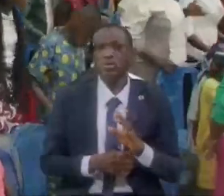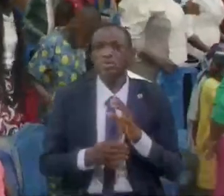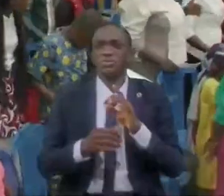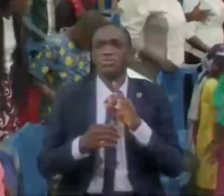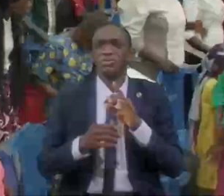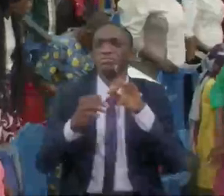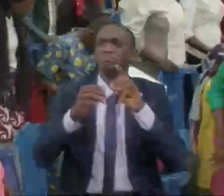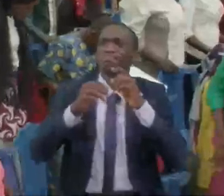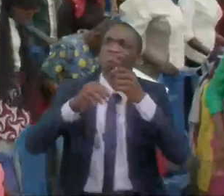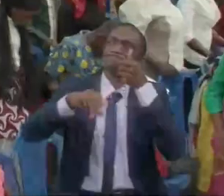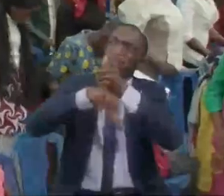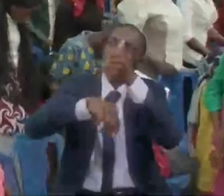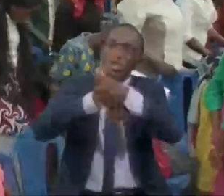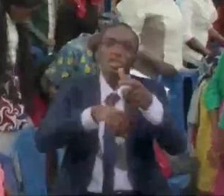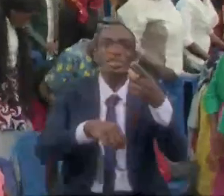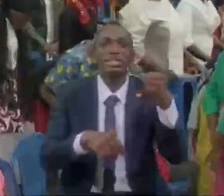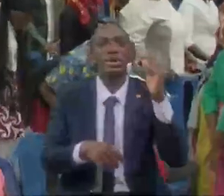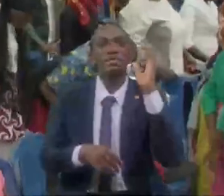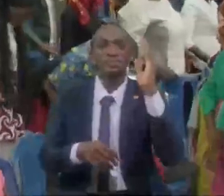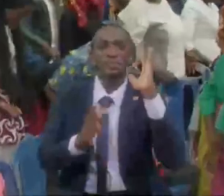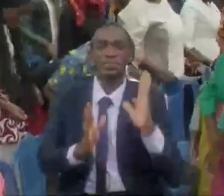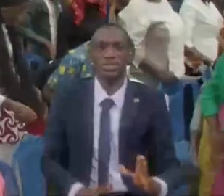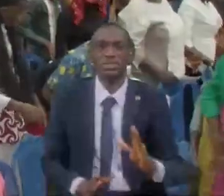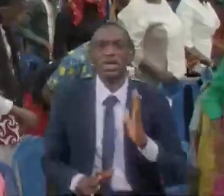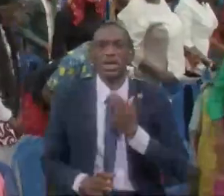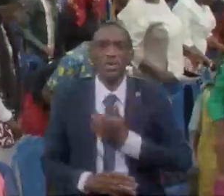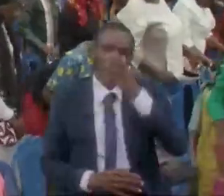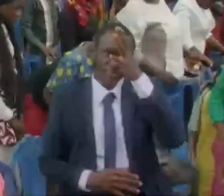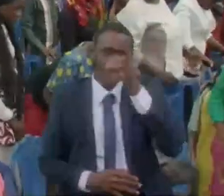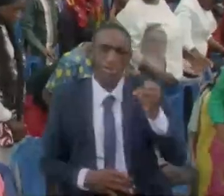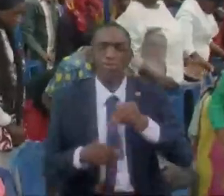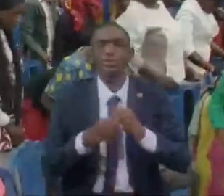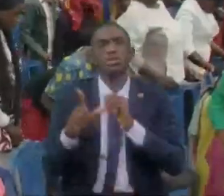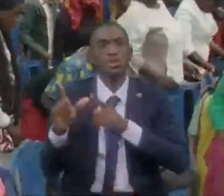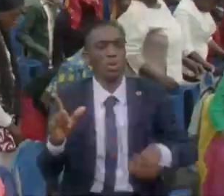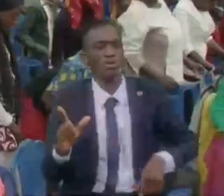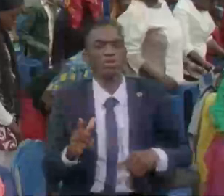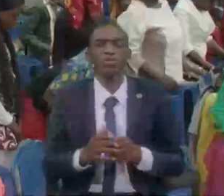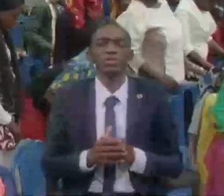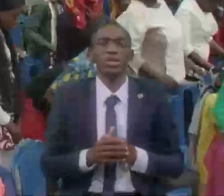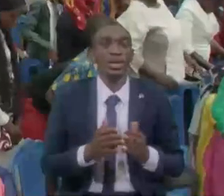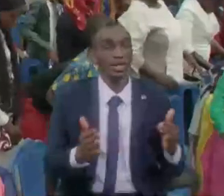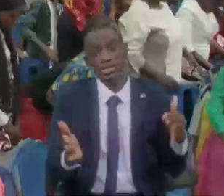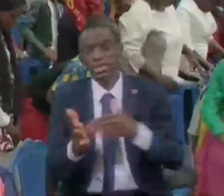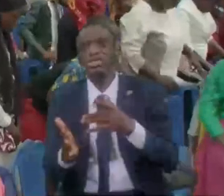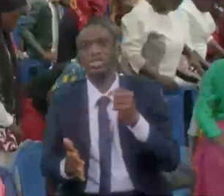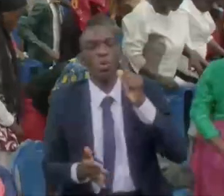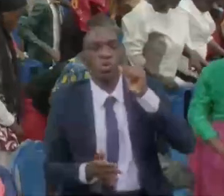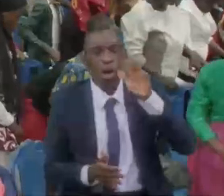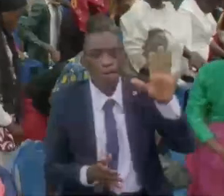parlant contre les hommes, les pères dans le Seigneur, contre les